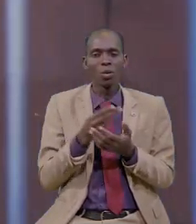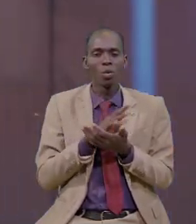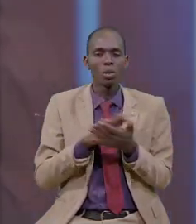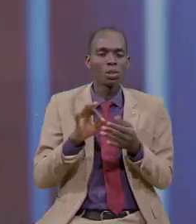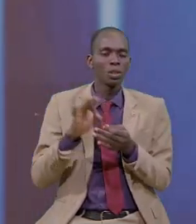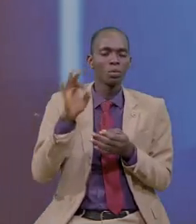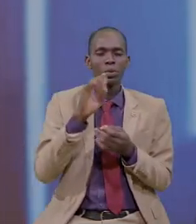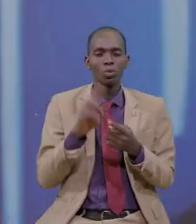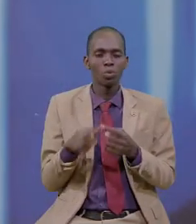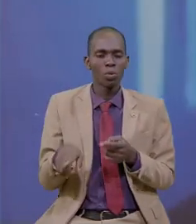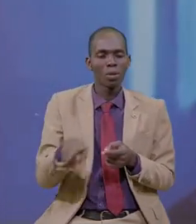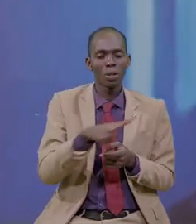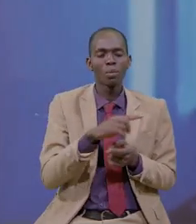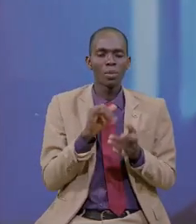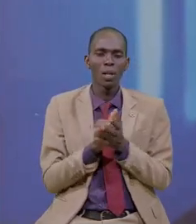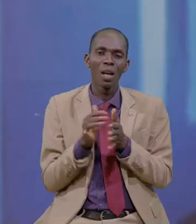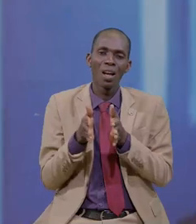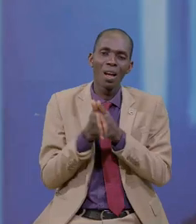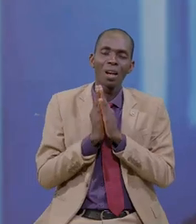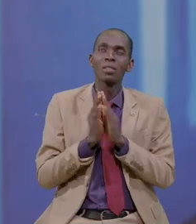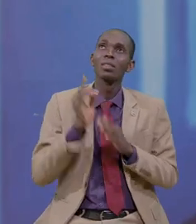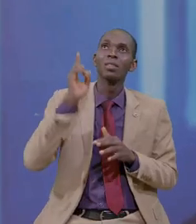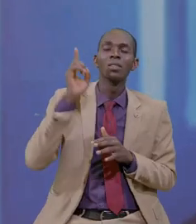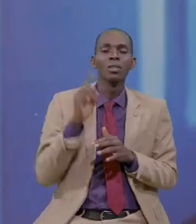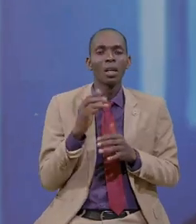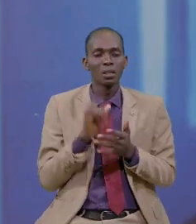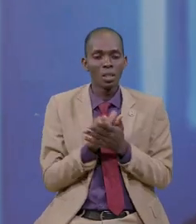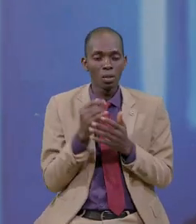le Saint-Esprit à ceux qui les lui demandent?